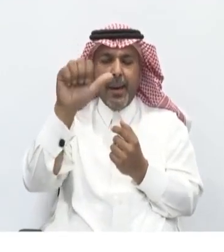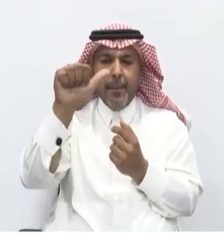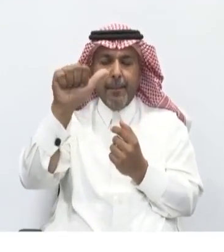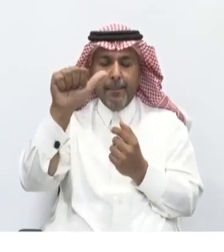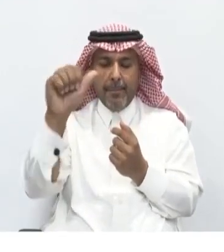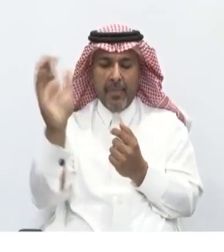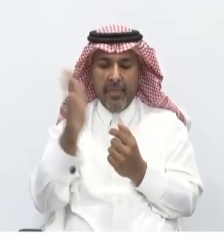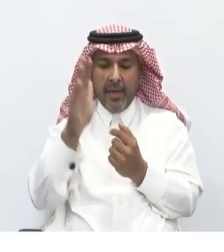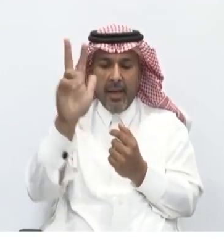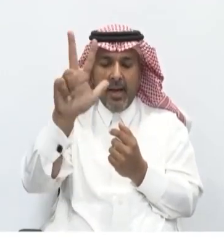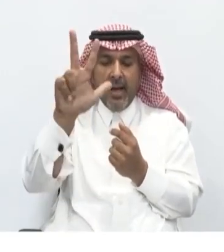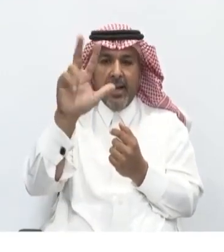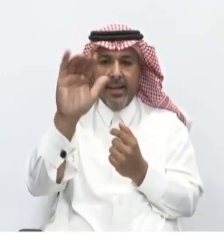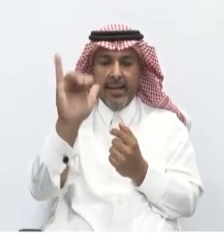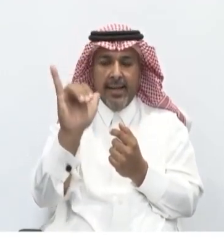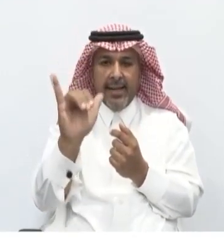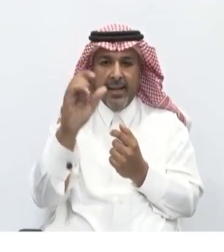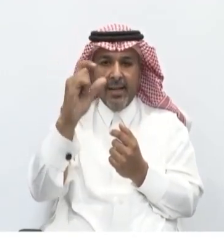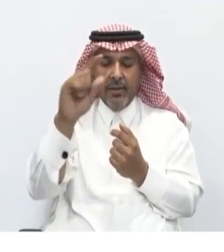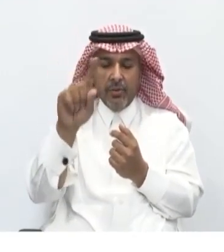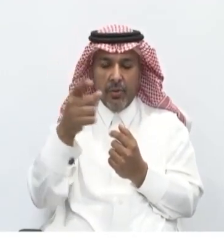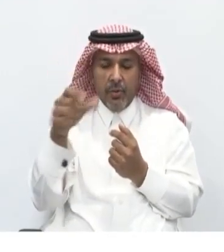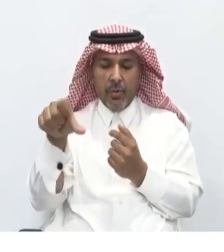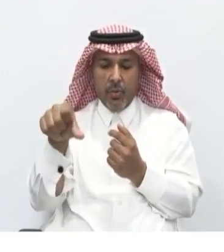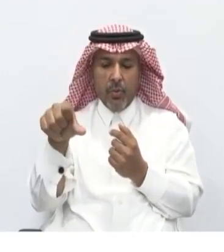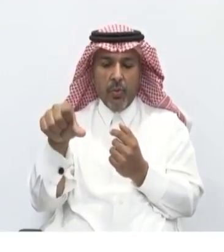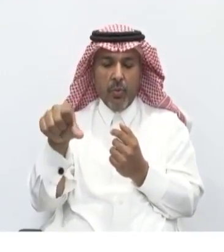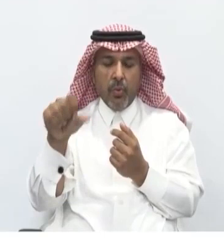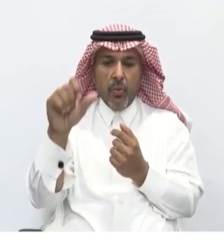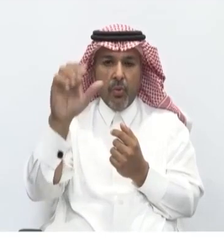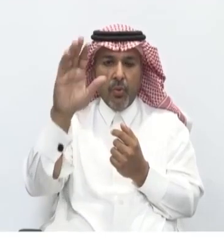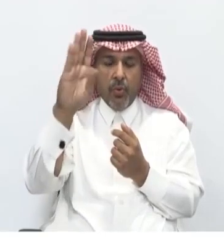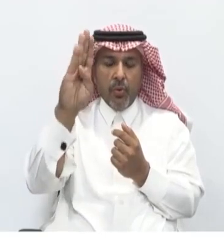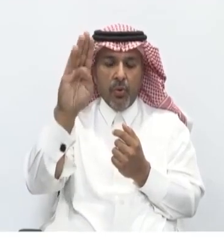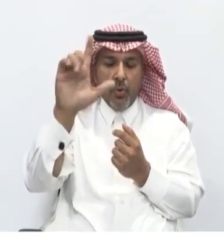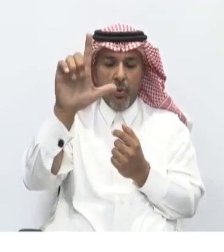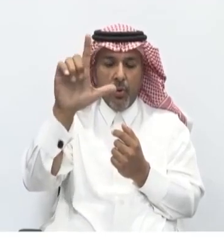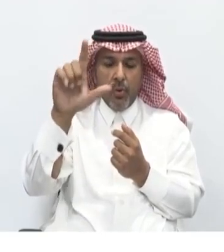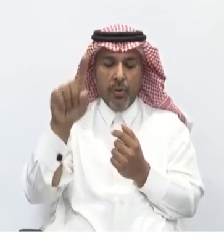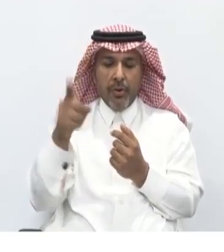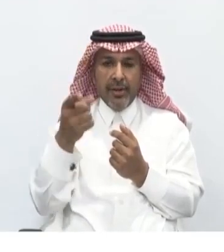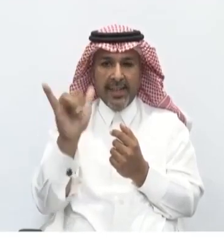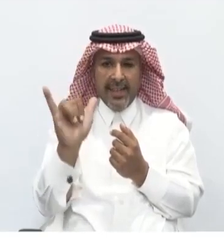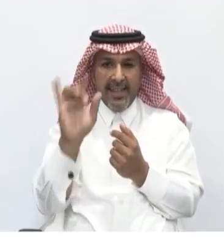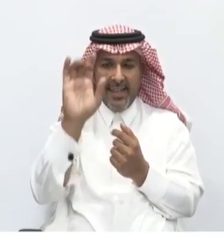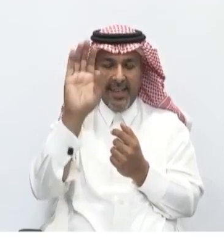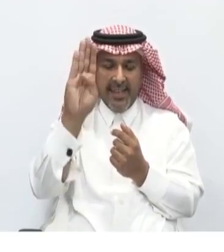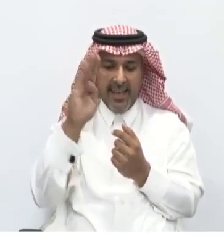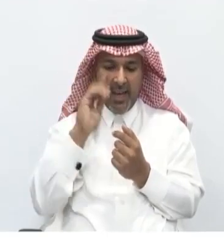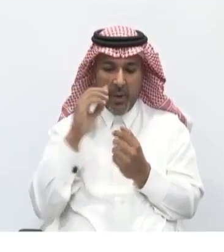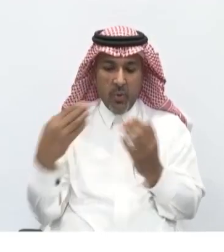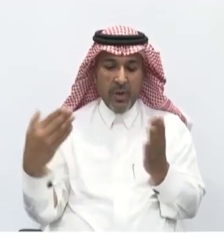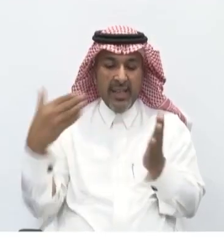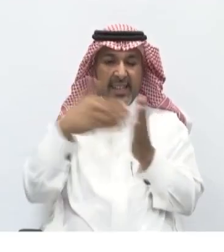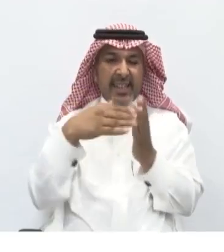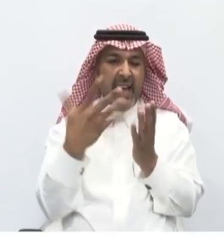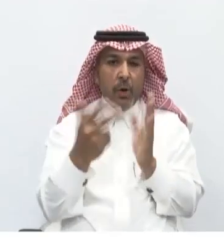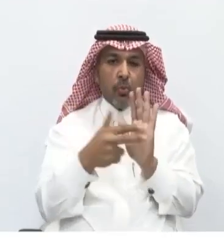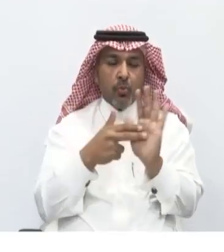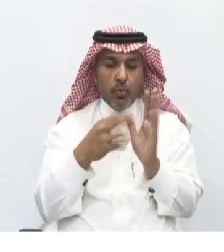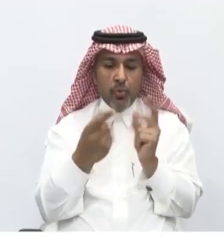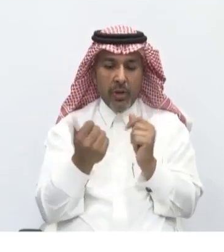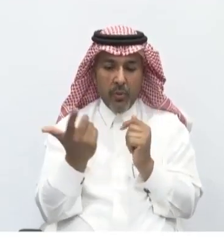الهيدروجين اكتب المعادله الرمزيه الموزونه المعادله الرمزيه